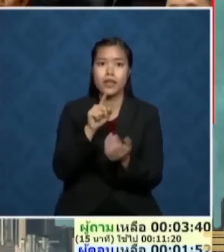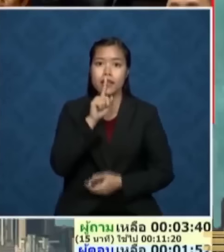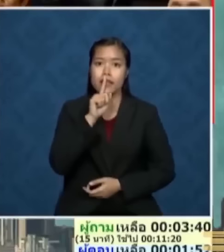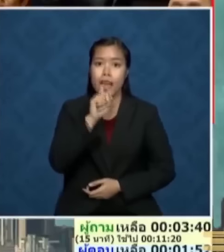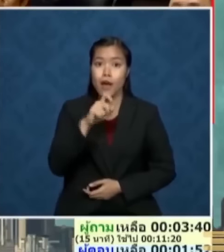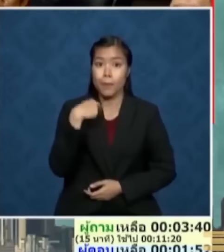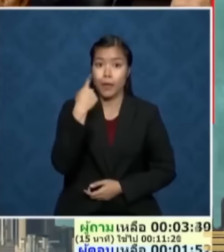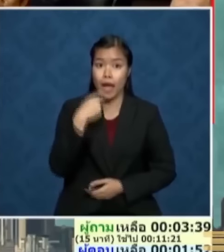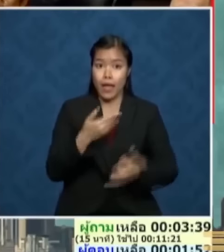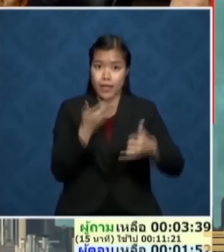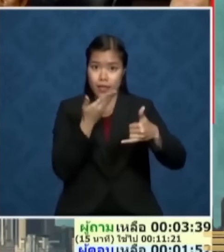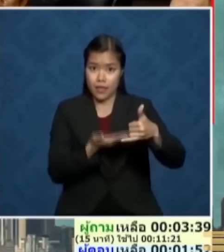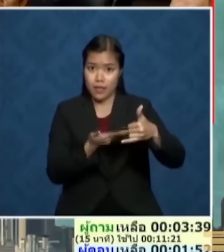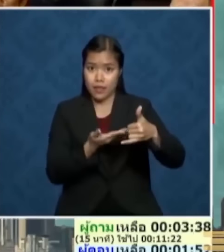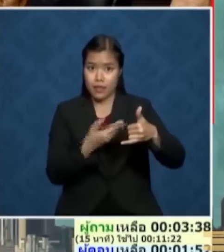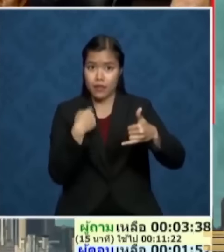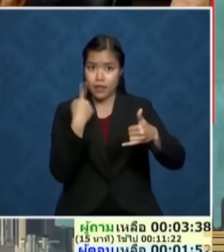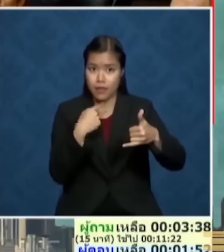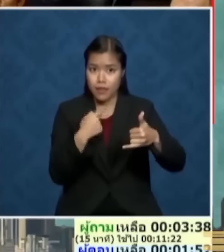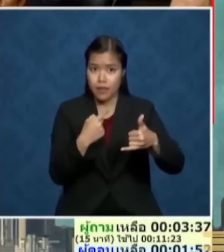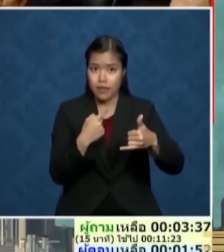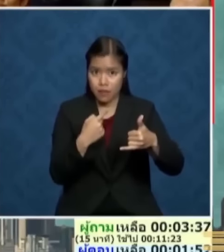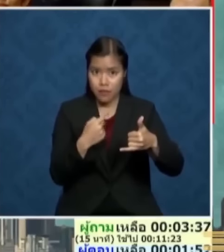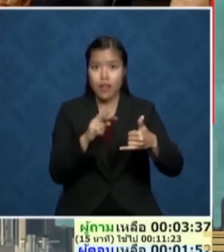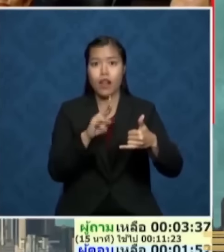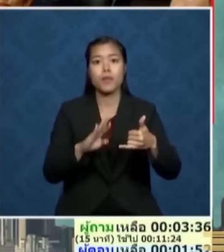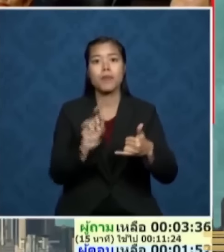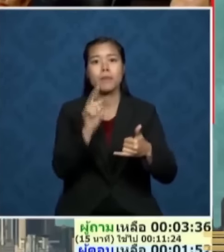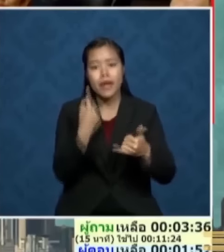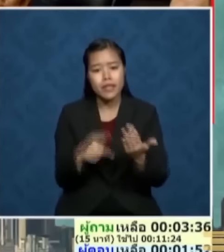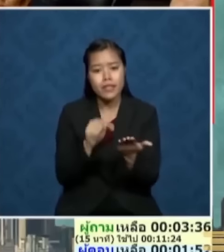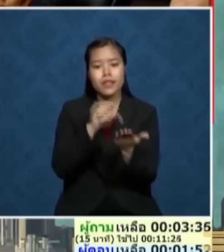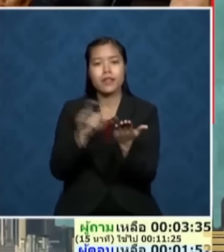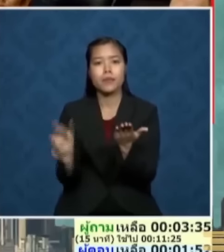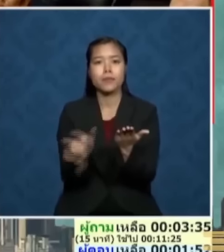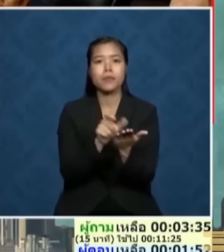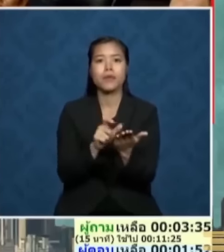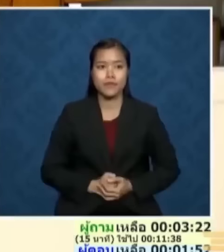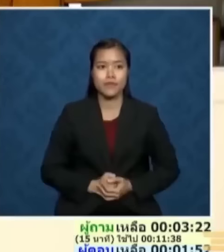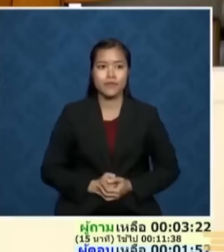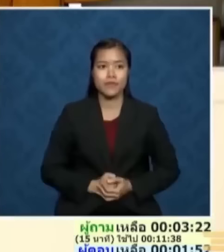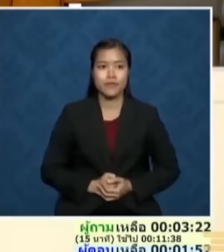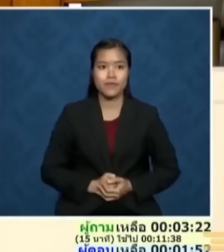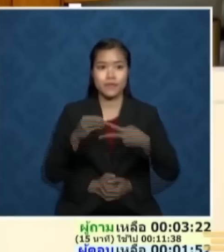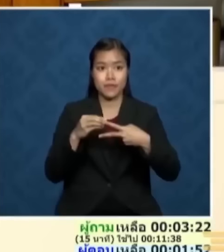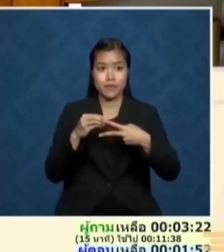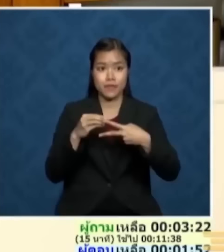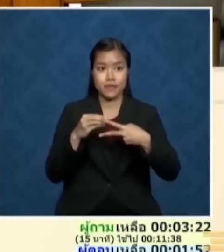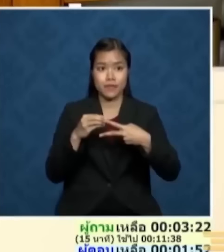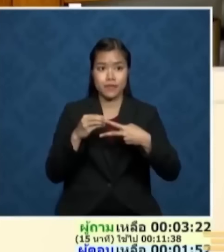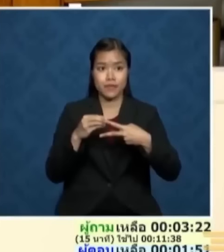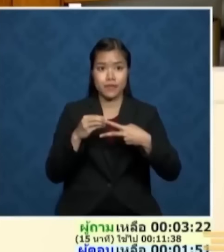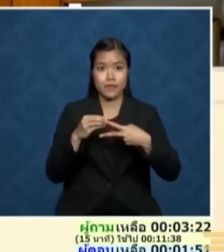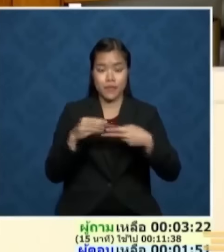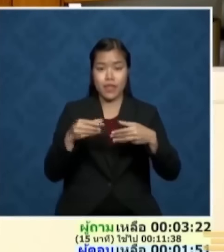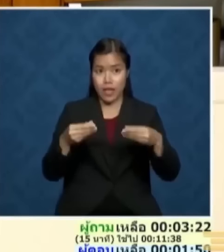ใดบ้างคะที่จะเข้าสู่ระเบียบฉบับใหม่ดังกล่าวนี้นะคะคดีใดบ้างที่จะเข้าสู่ระเบียบฉบับใหม ่ประเด็นแรกก็เท่าที่ได้รับร